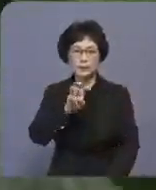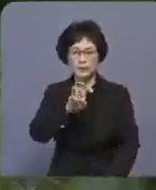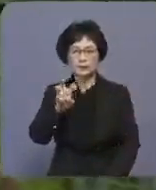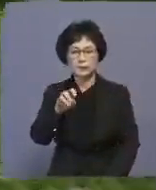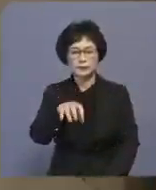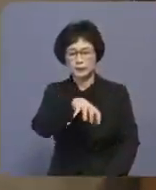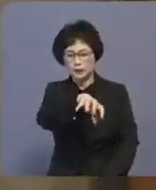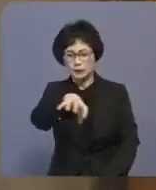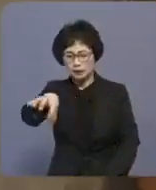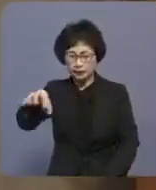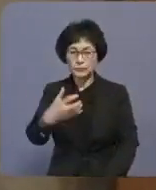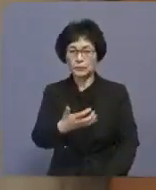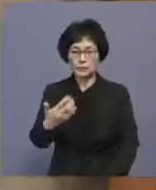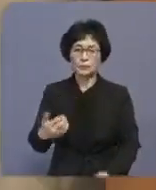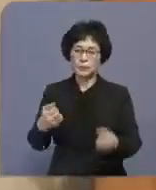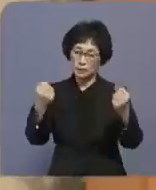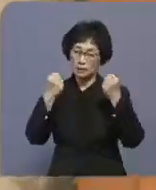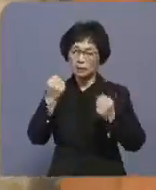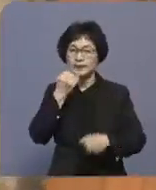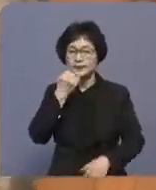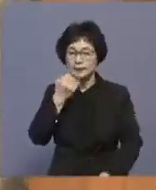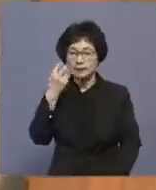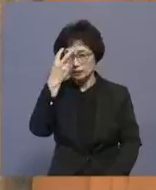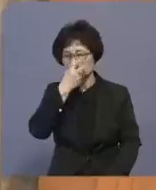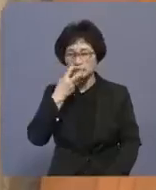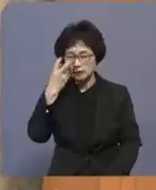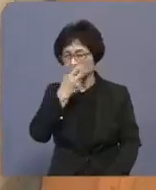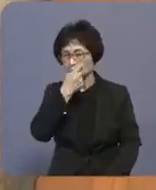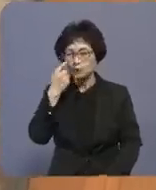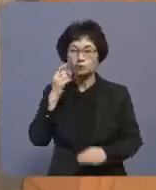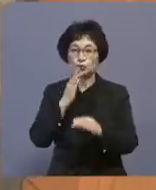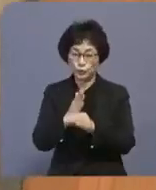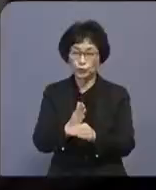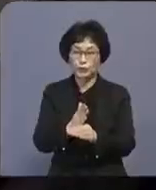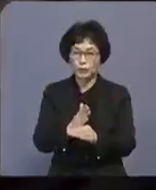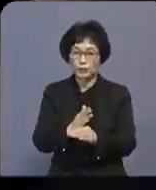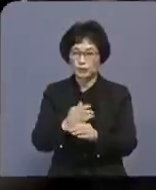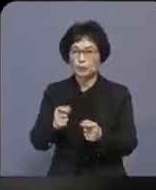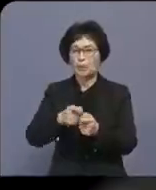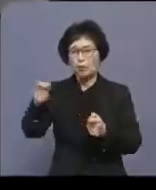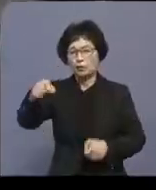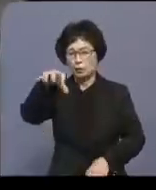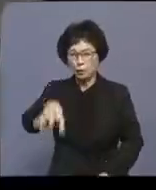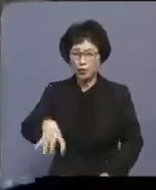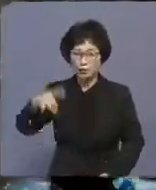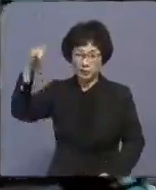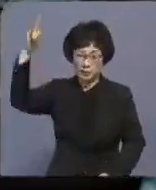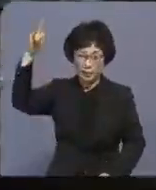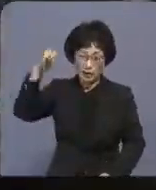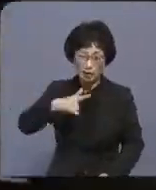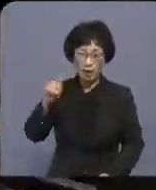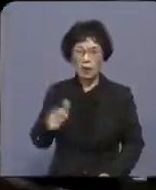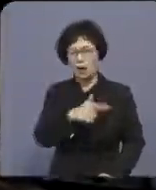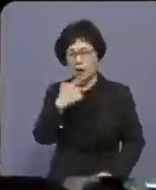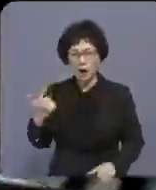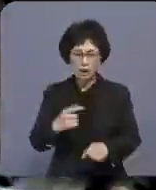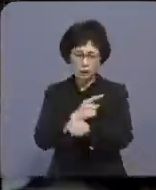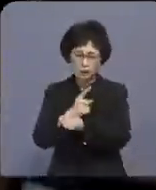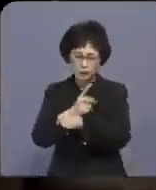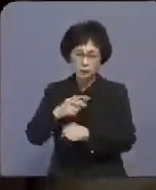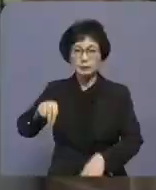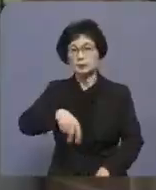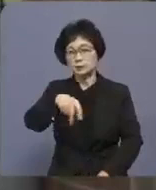돌며 주민의 건강을 살피고 있습니다. 쪽방촌 대부분이 외진 곳에 있어 뙤약볕 아래 하루 몇 시간씩 걸어다녀야